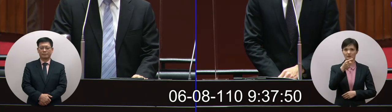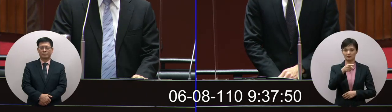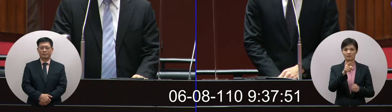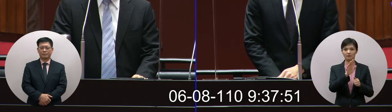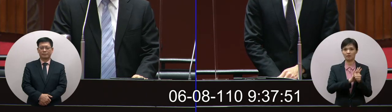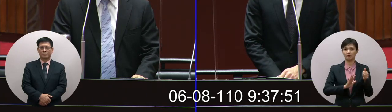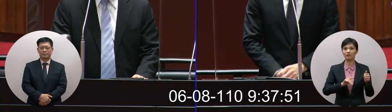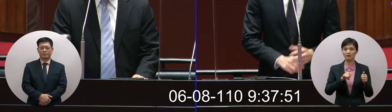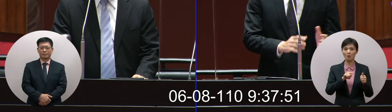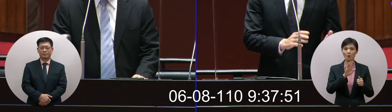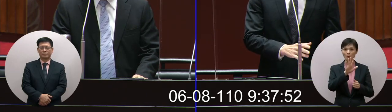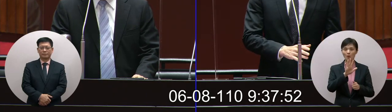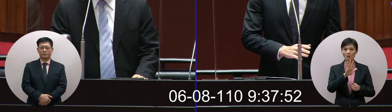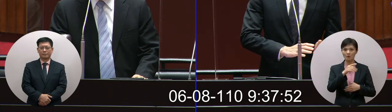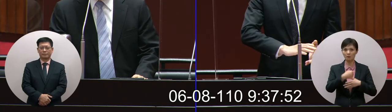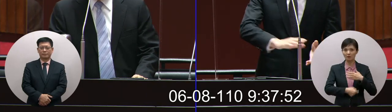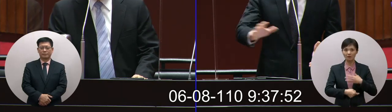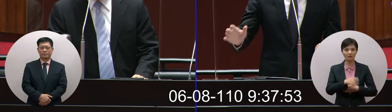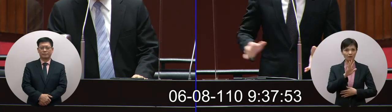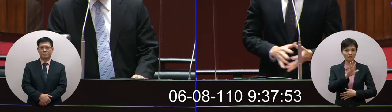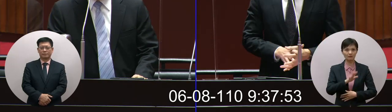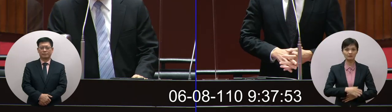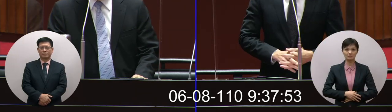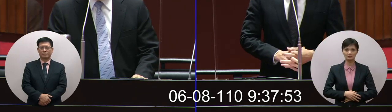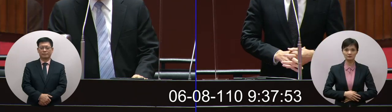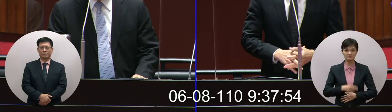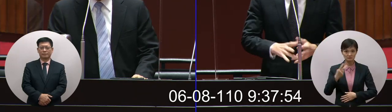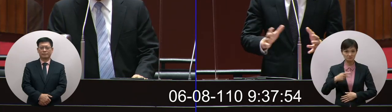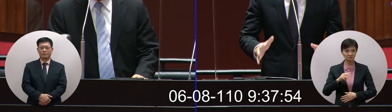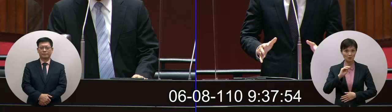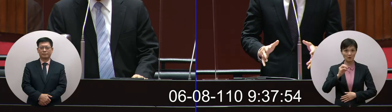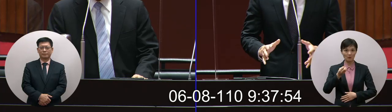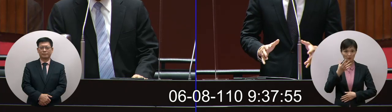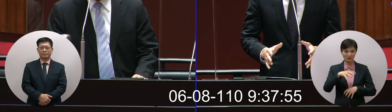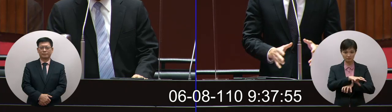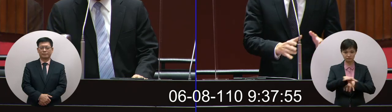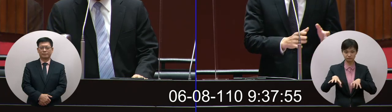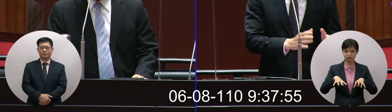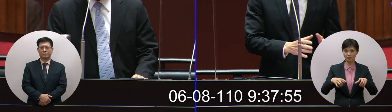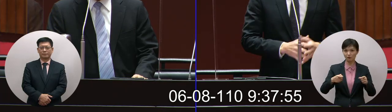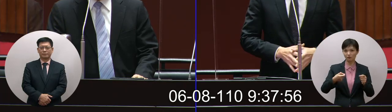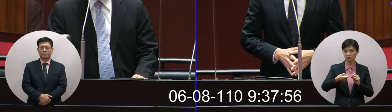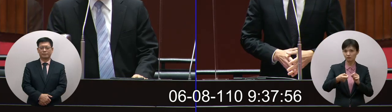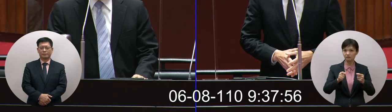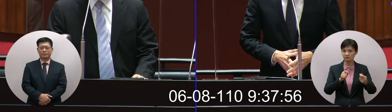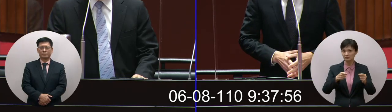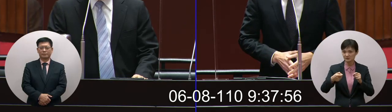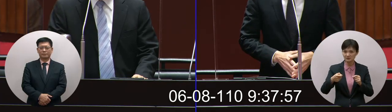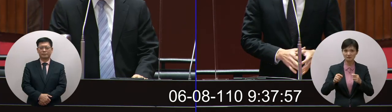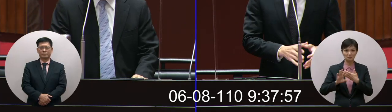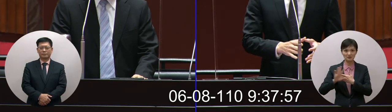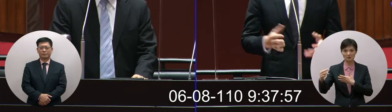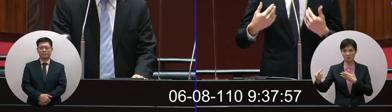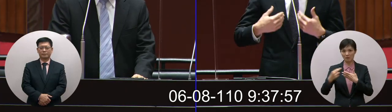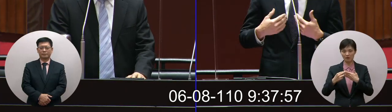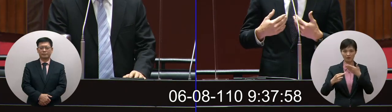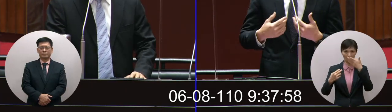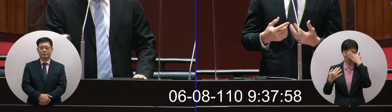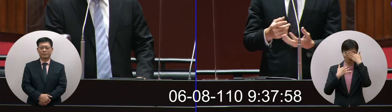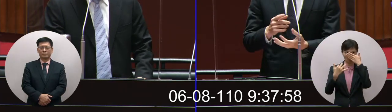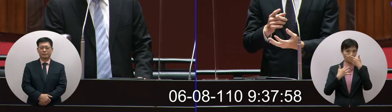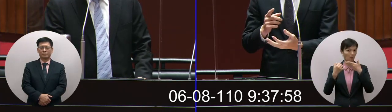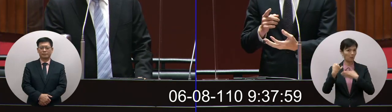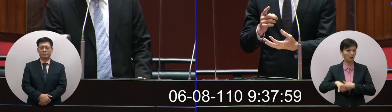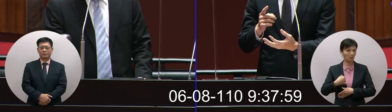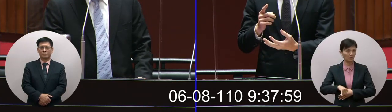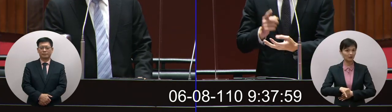啦吼。啊，唔那是房价。整个这个万华地区吼，拢开始去防污名化，所以讲我的办公室吼，